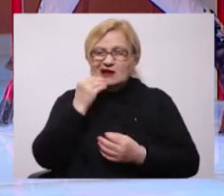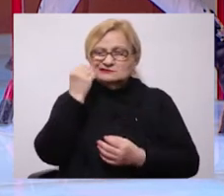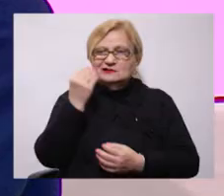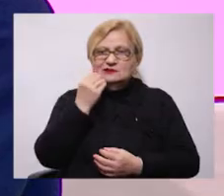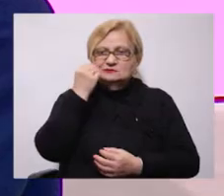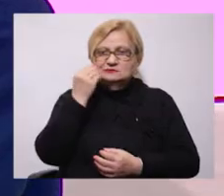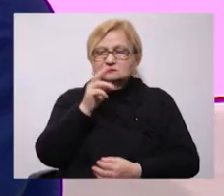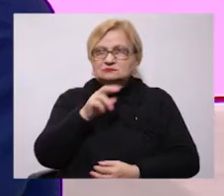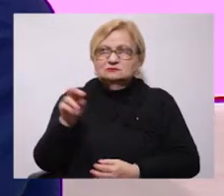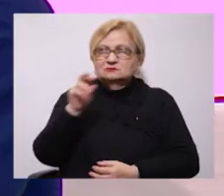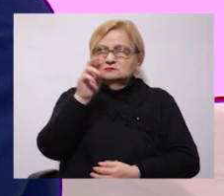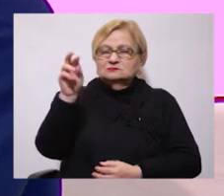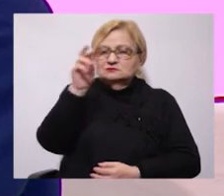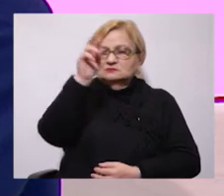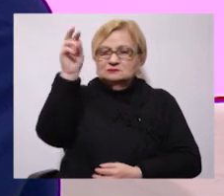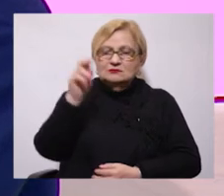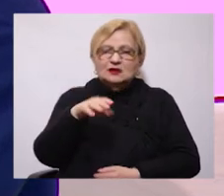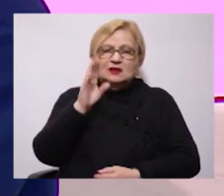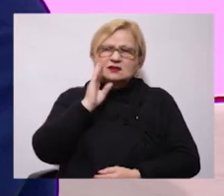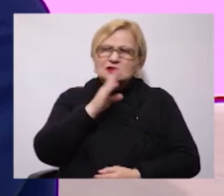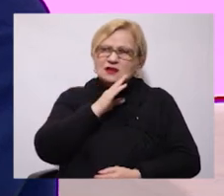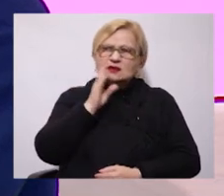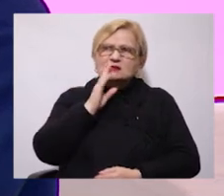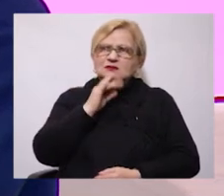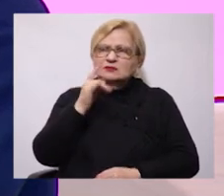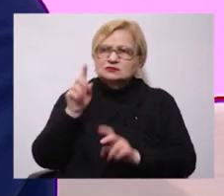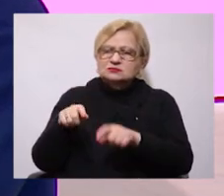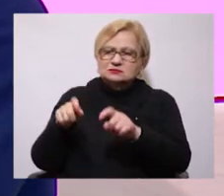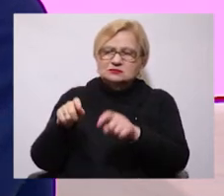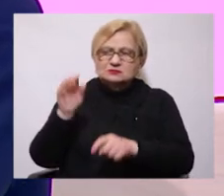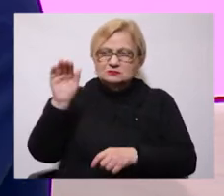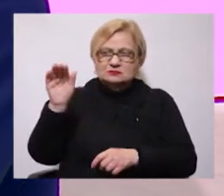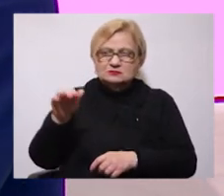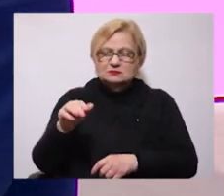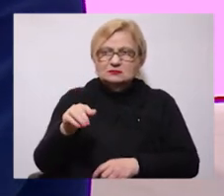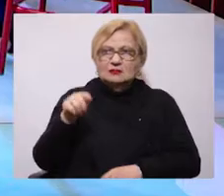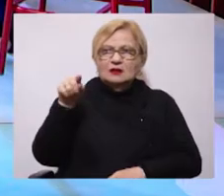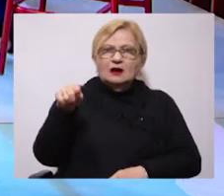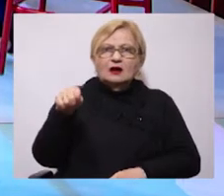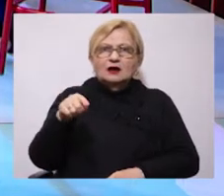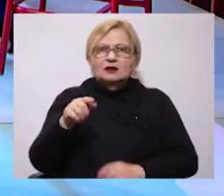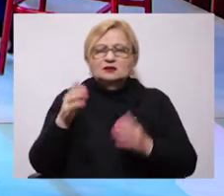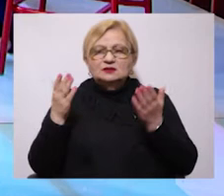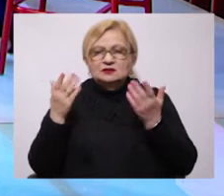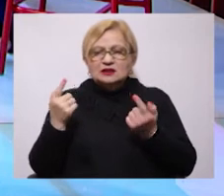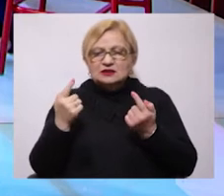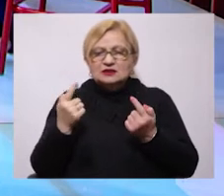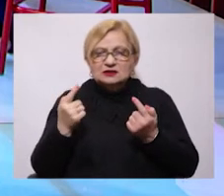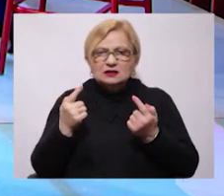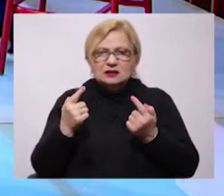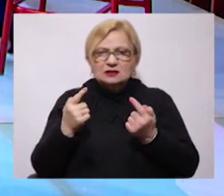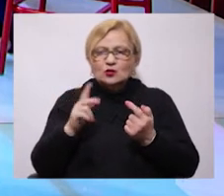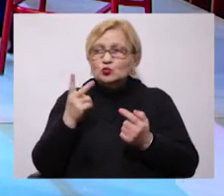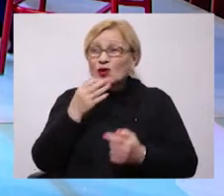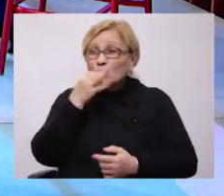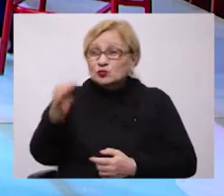ზედა სართულზე წავიდა. დედა მივარდა დეიზი დედას. აქ დიდი, რა თქმა უნდა დედამ ისევ არ